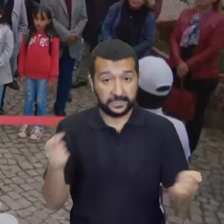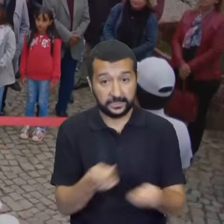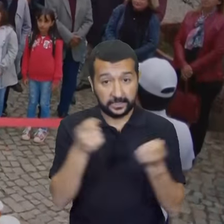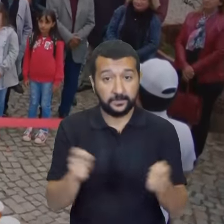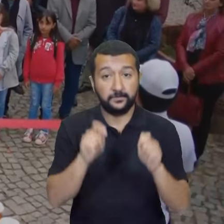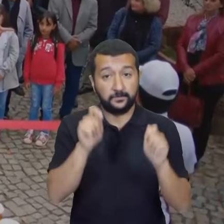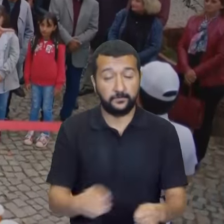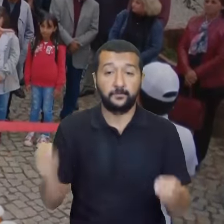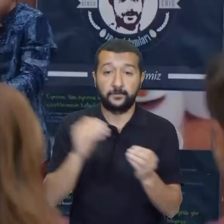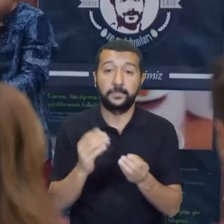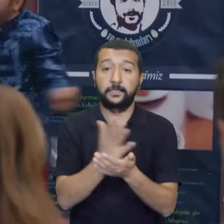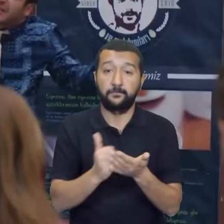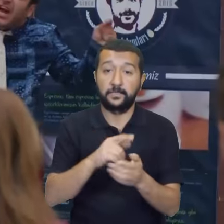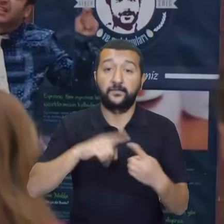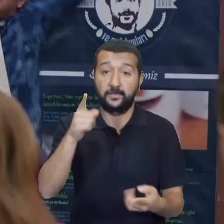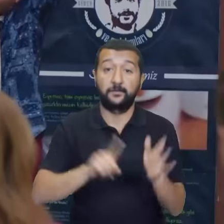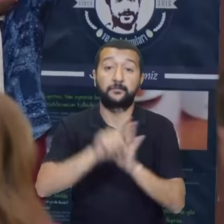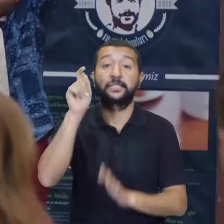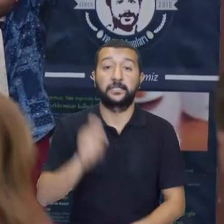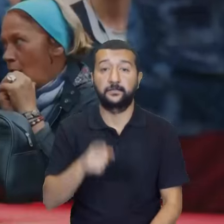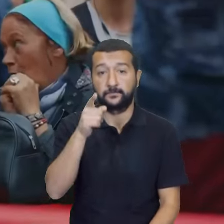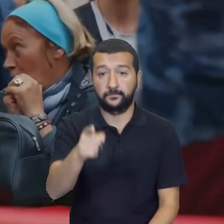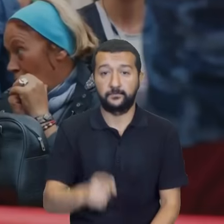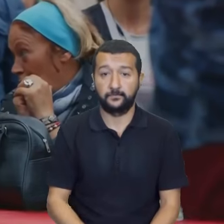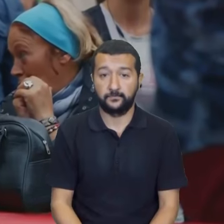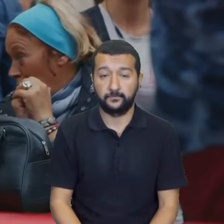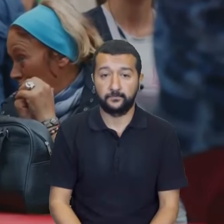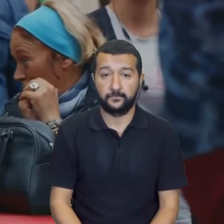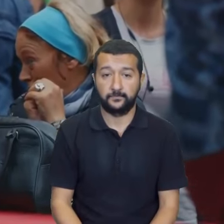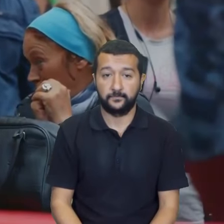Çalıştım, biriktirdim ve başardım.